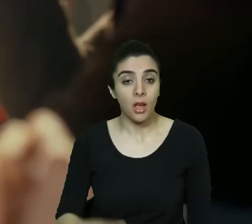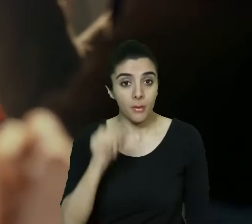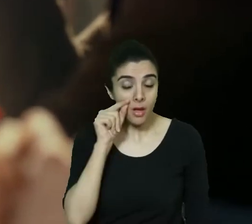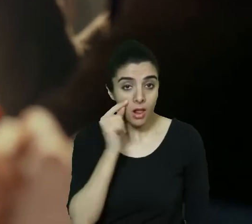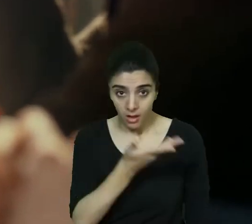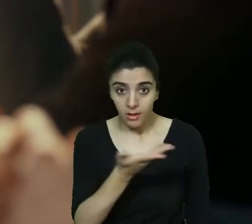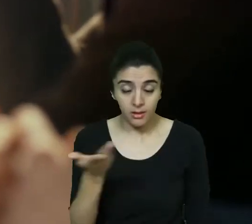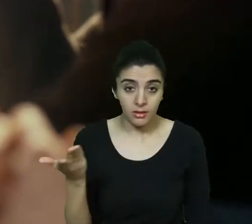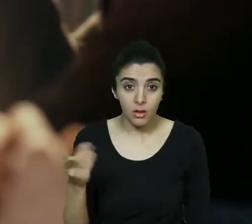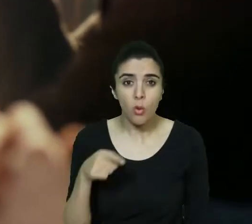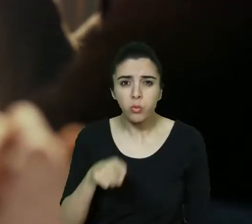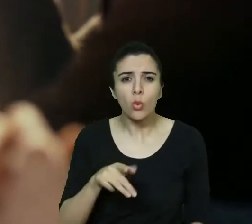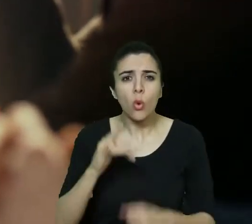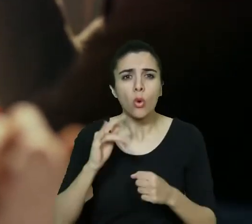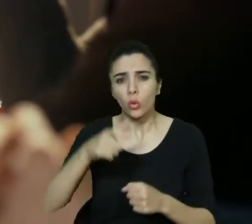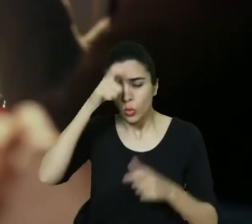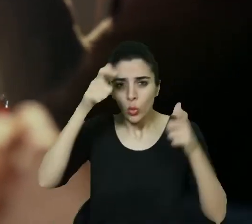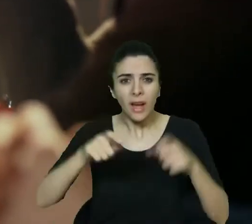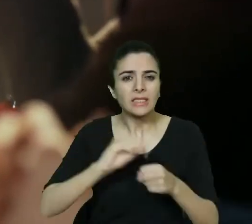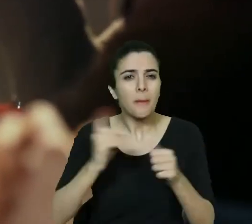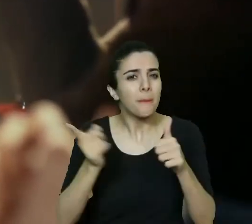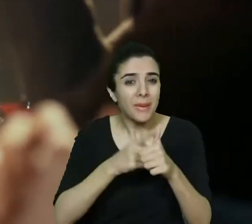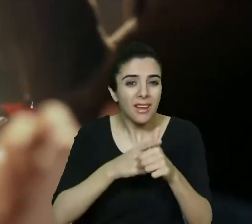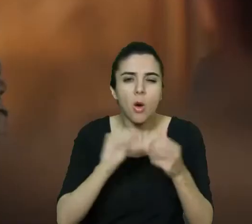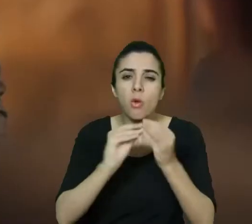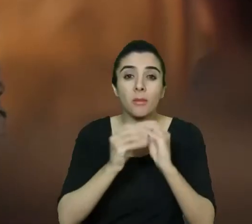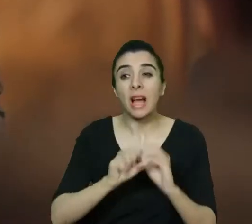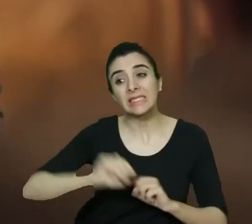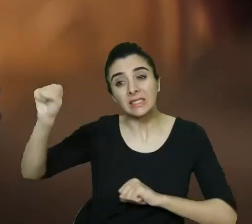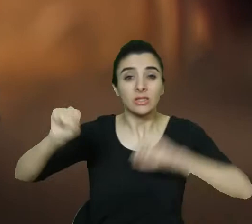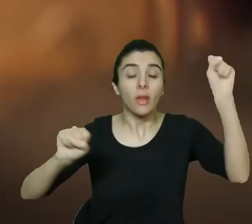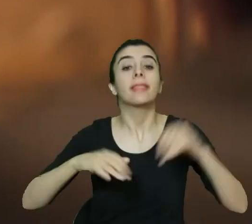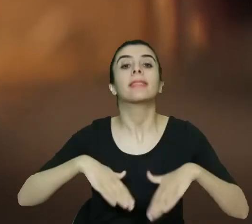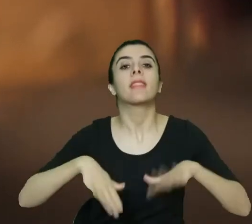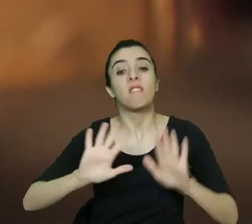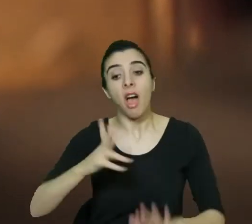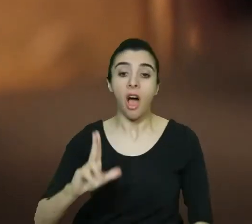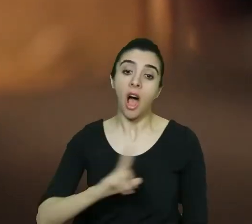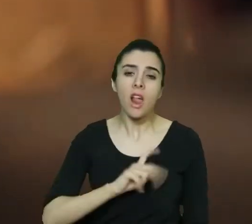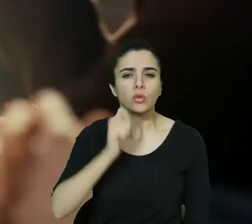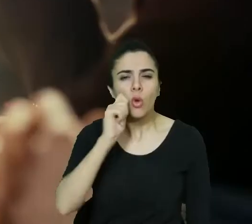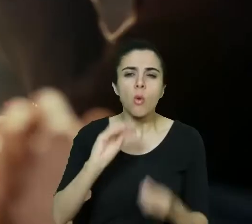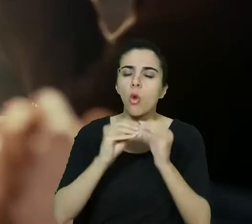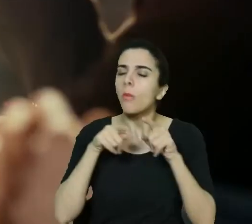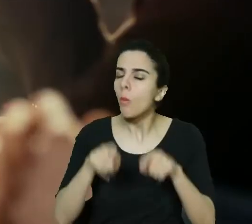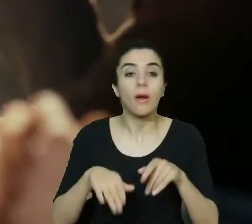Baylar, bu ülkenin birincil problemi ne sağ sol meselesi ne de Alevi Sünni